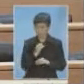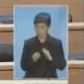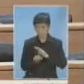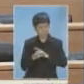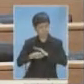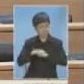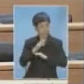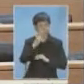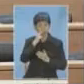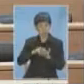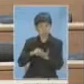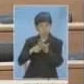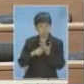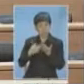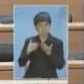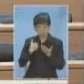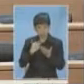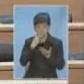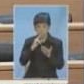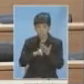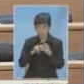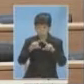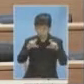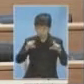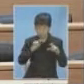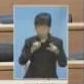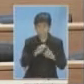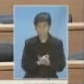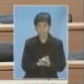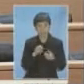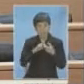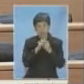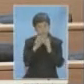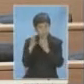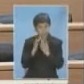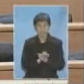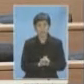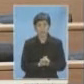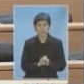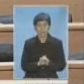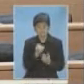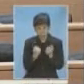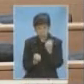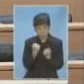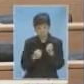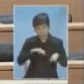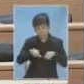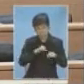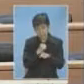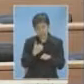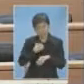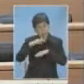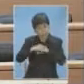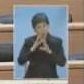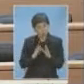นครับมีจดหมายจากท่านหนึ่งเข้ามานะครับเป็นจดหมายน้อยผมขออนุญาตอ่านสั้นๆไปจากหมวดยานพาหนะครับเขาบอกว่ามีการ